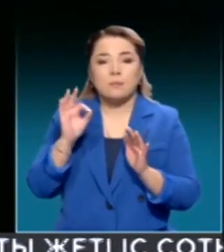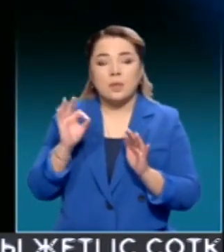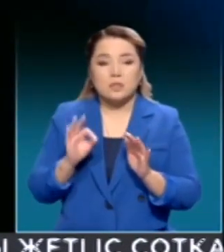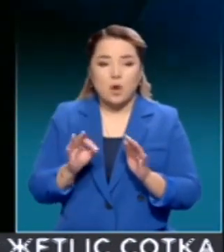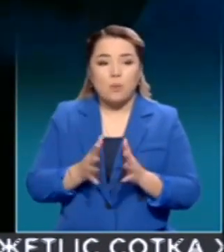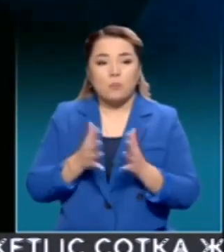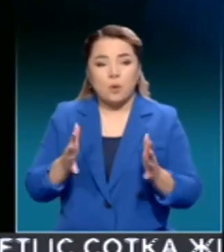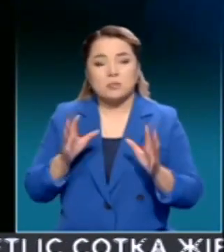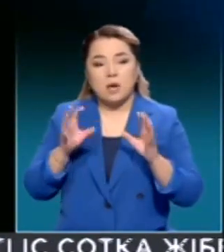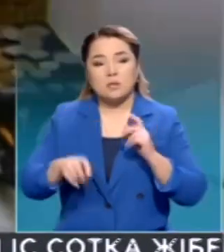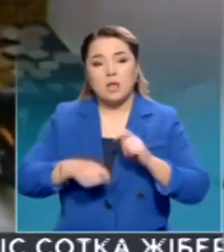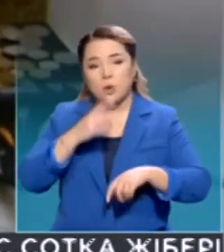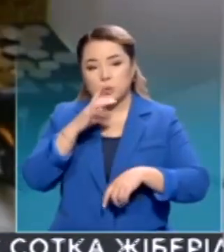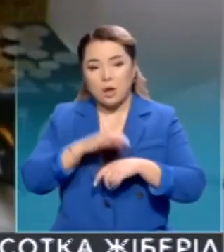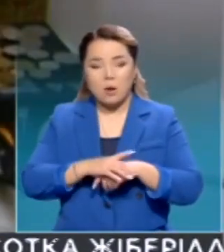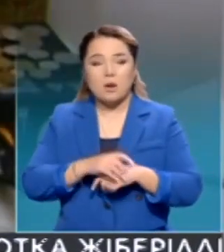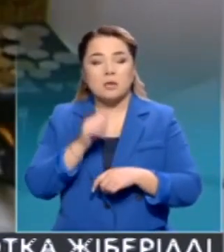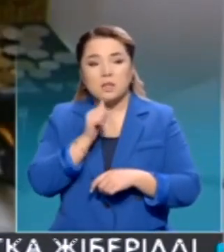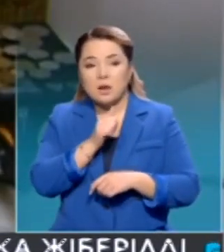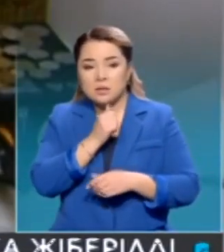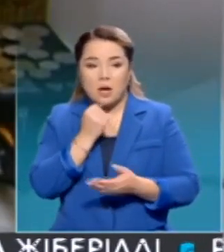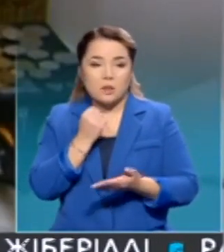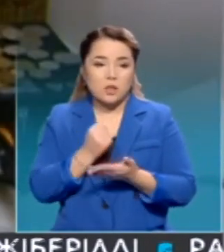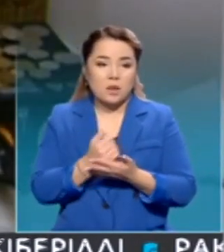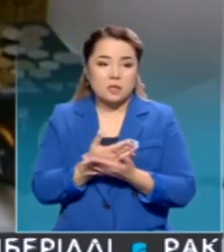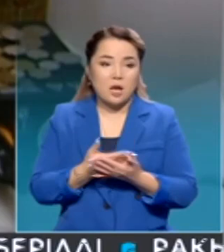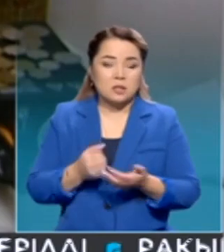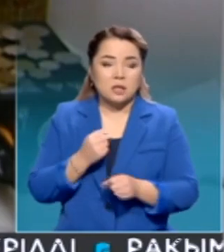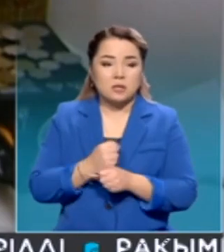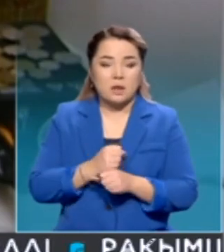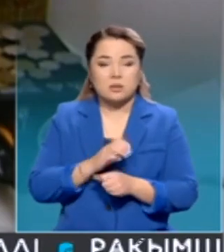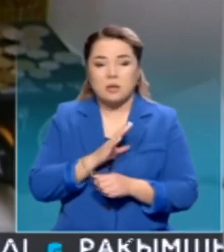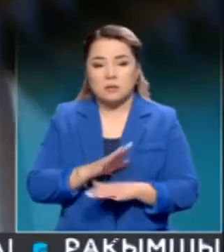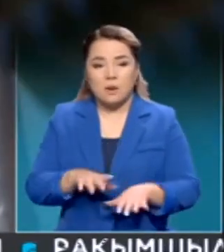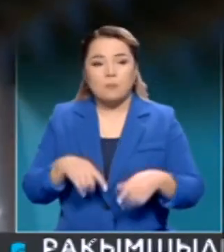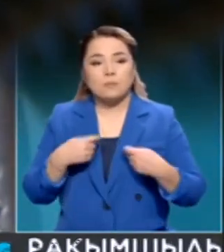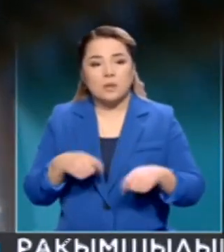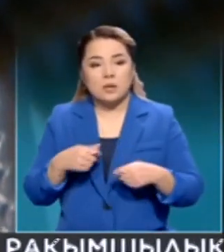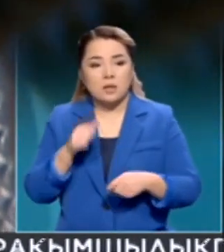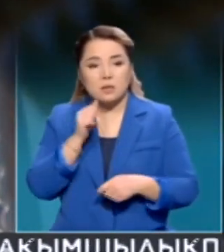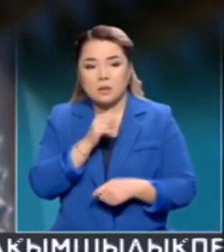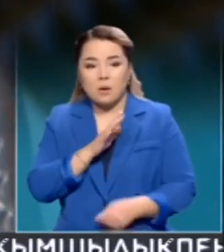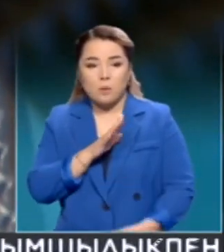анықтады. Олар талдау мен таңбалаудан өтпеген тауарларды сатып келген.